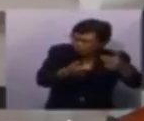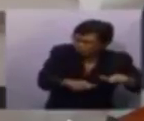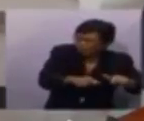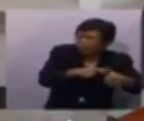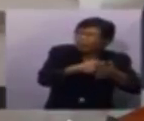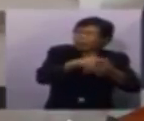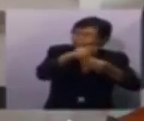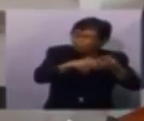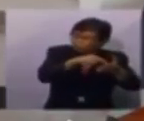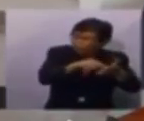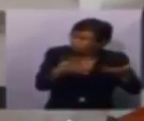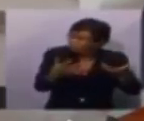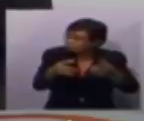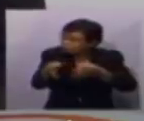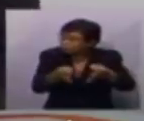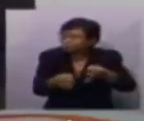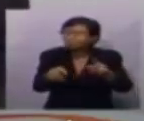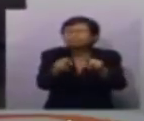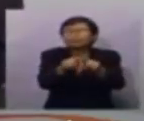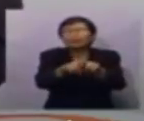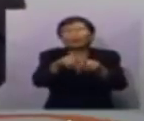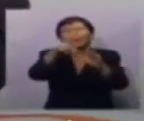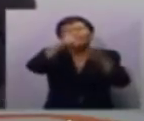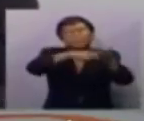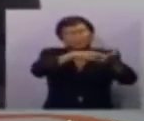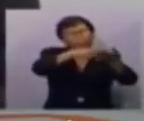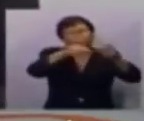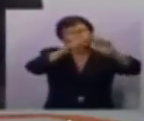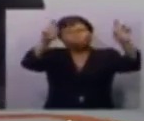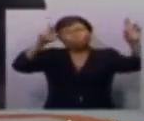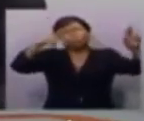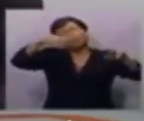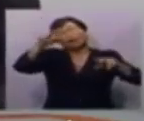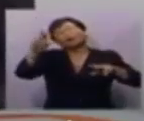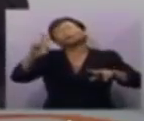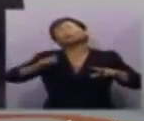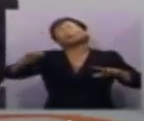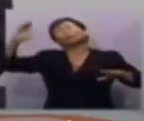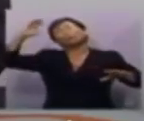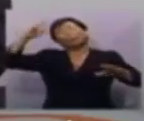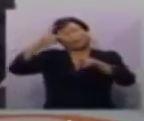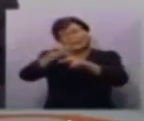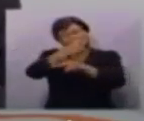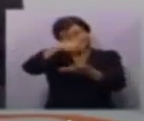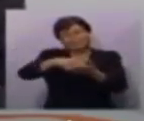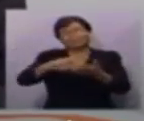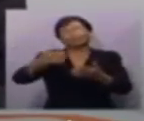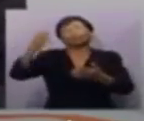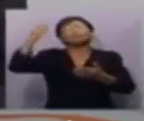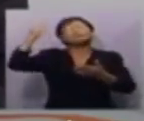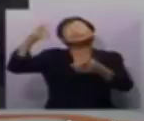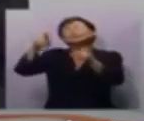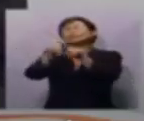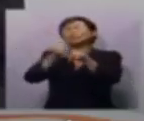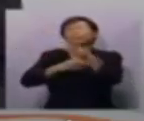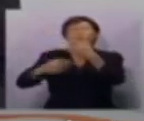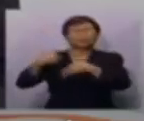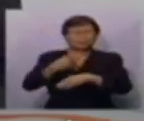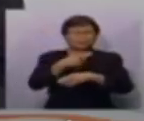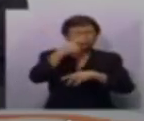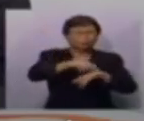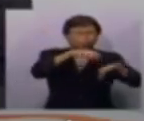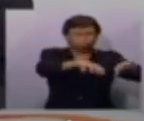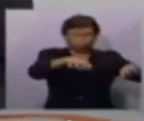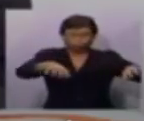ini? Ya, seperti mana pilihan raya umum yang lalu, pada kali ini juga kita memperlihatkan beberapa